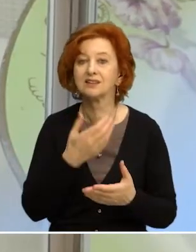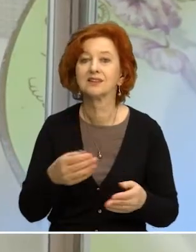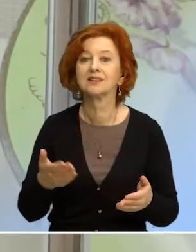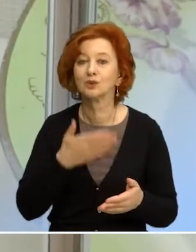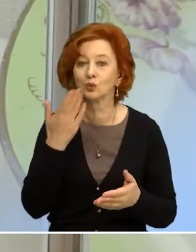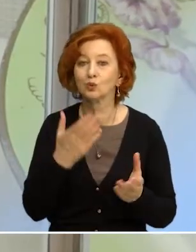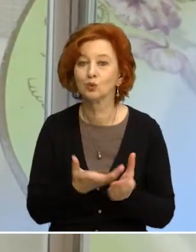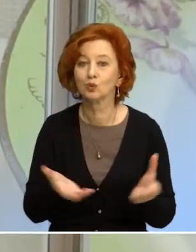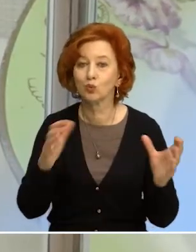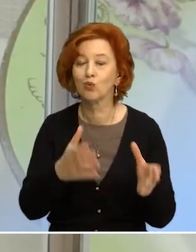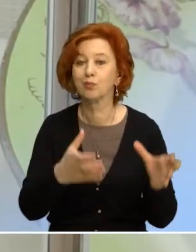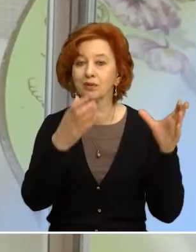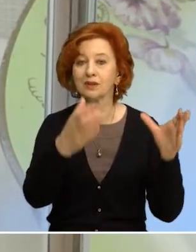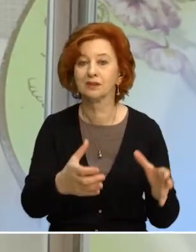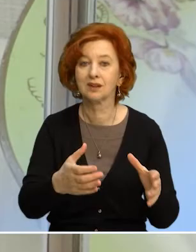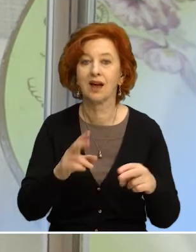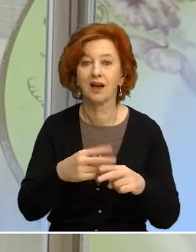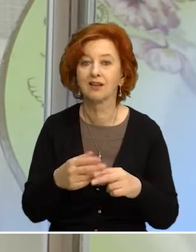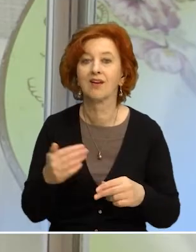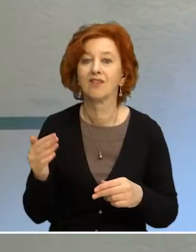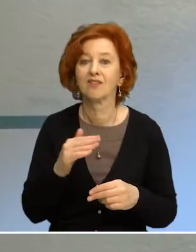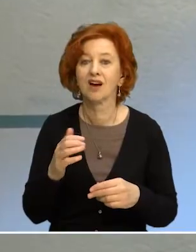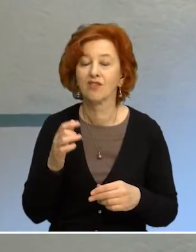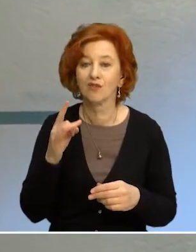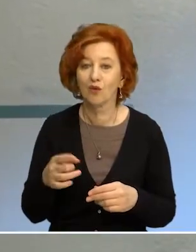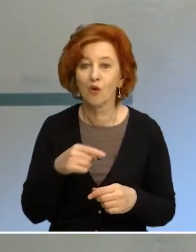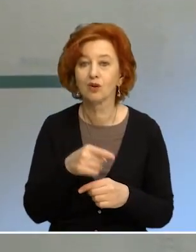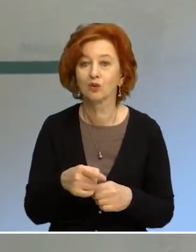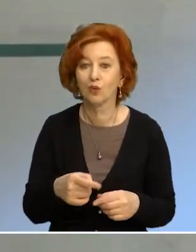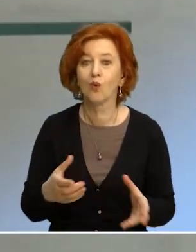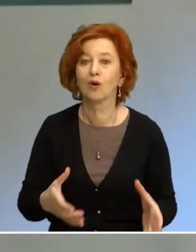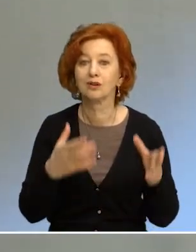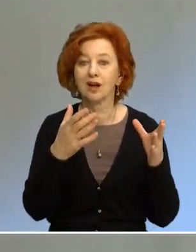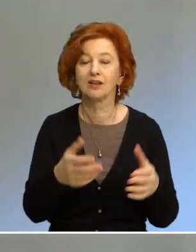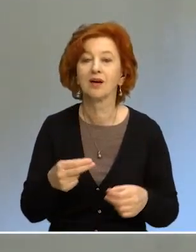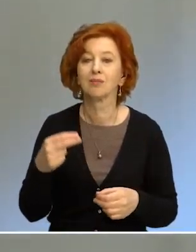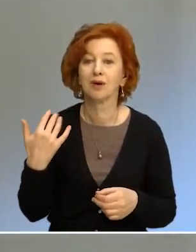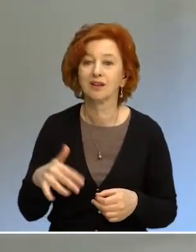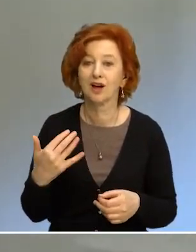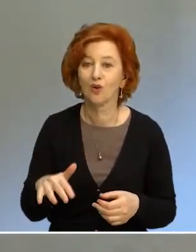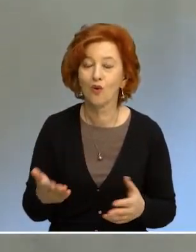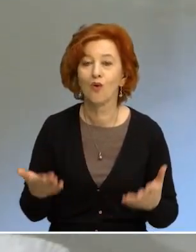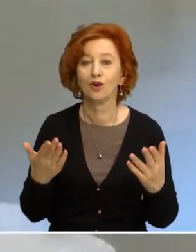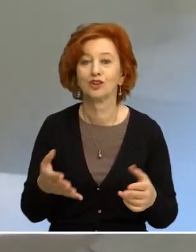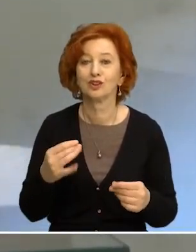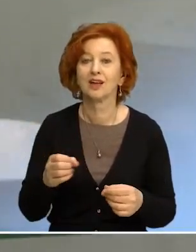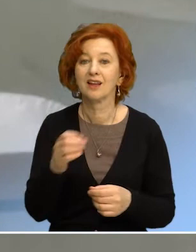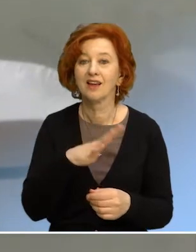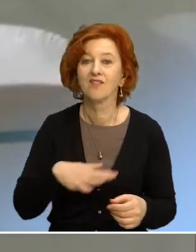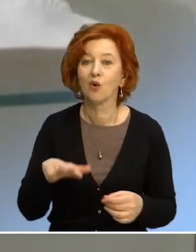супницу, понимали, что это не фаянс, а фарфор, и куплена она подороже, и, возможно,